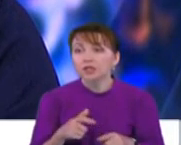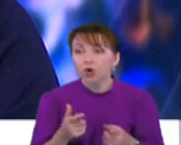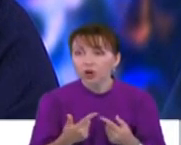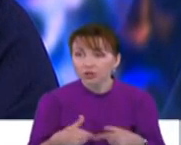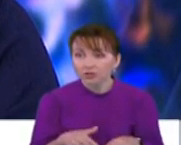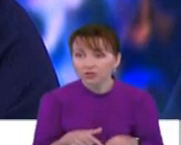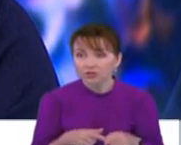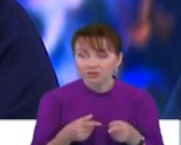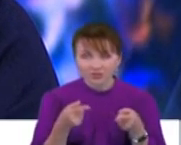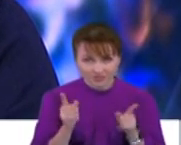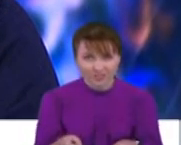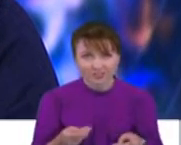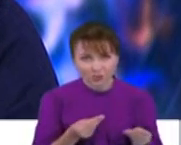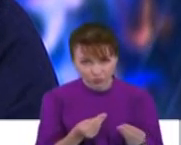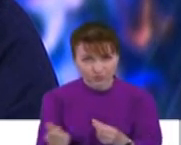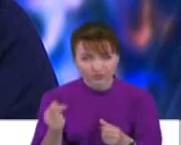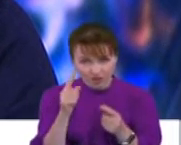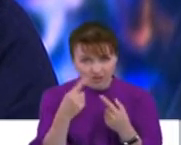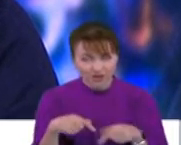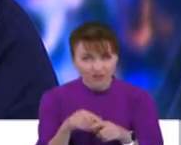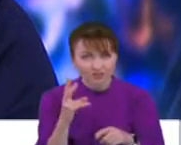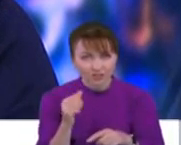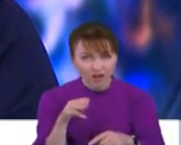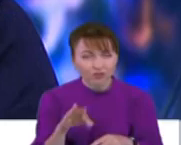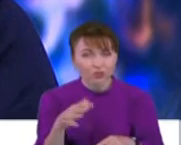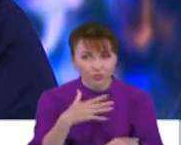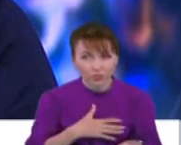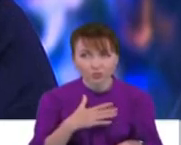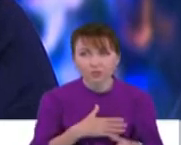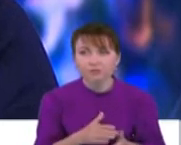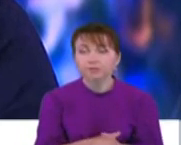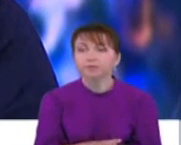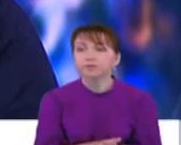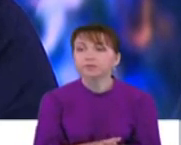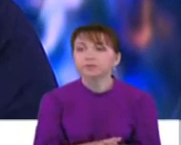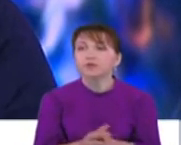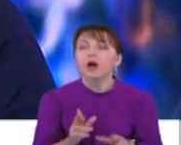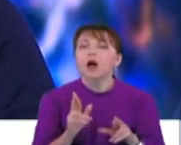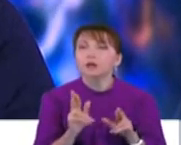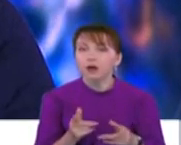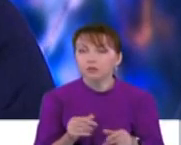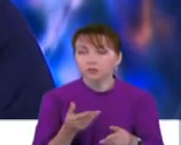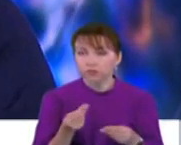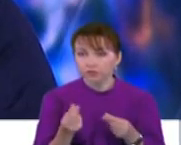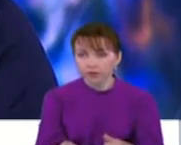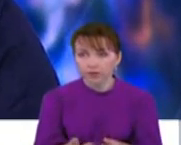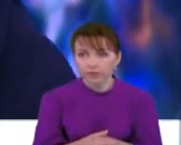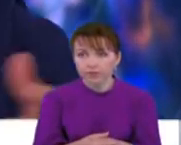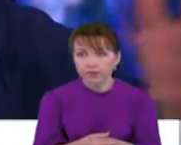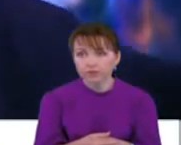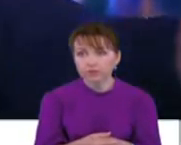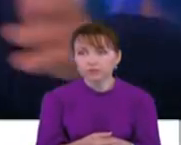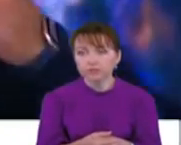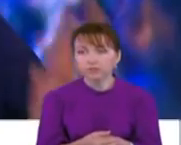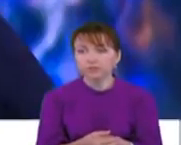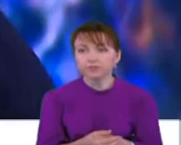дійсно впливає на країни НАТО, на Грузію? Ну, там, впливає. На... Яким чином просто? Я хотів би додати, що... Окрім того, що там